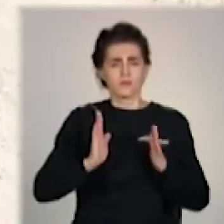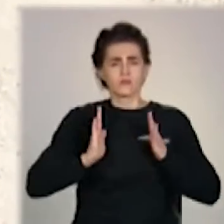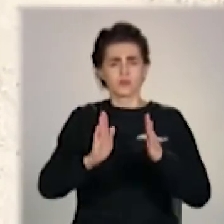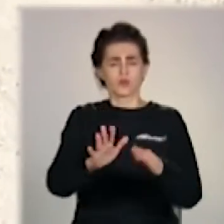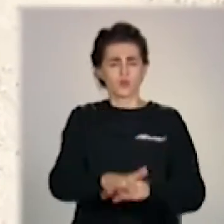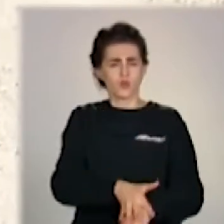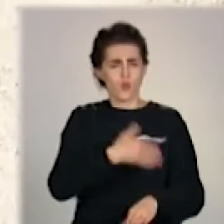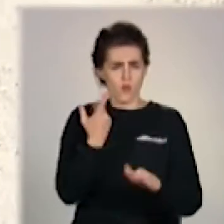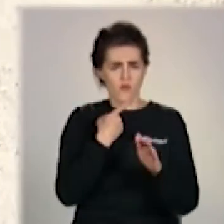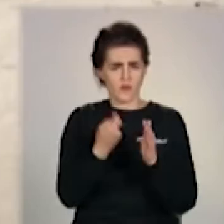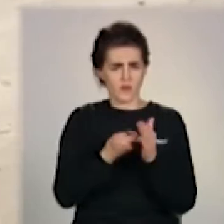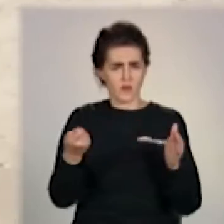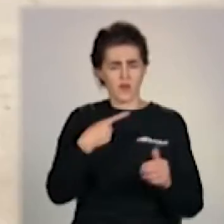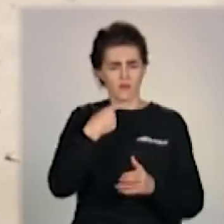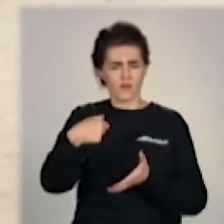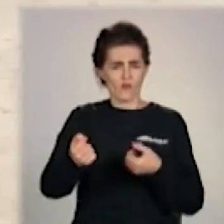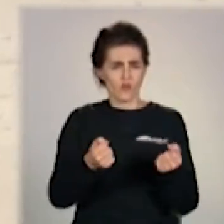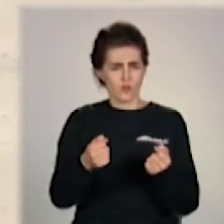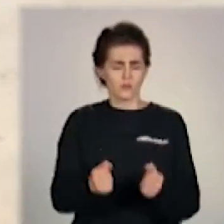доведеться довше, кажуть водії.